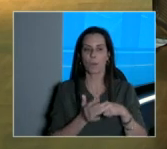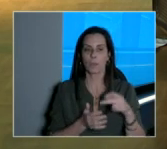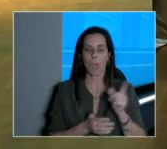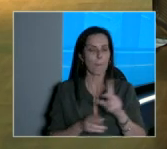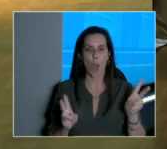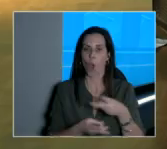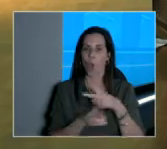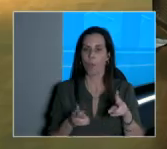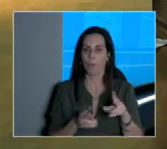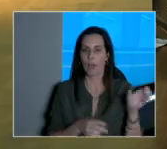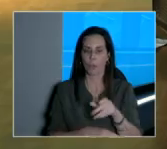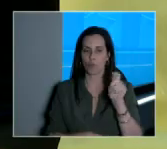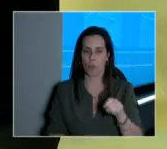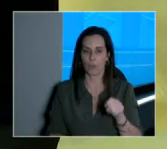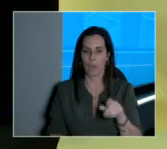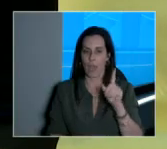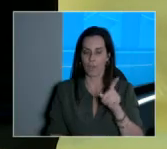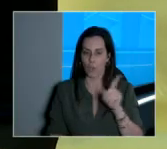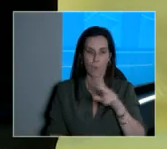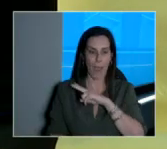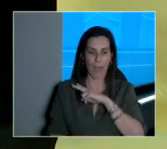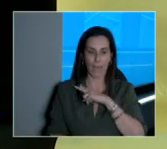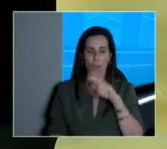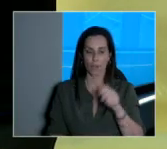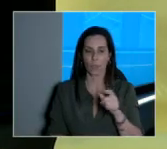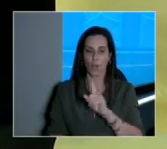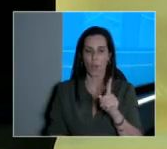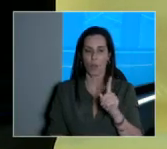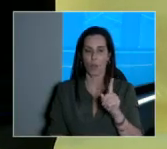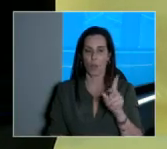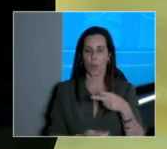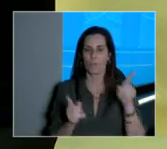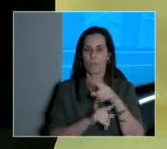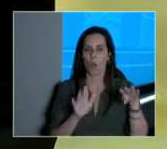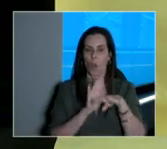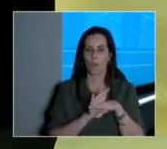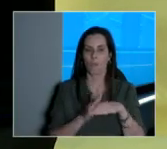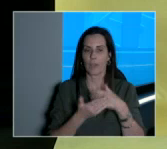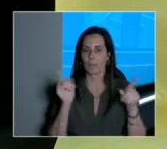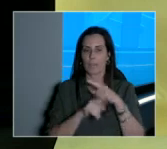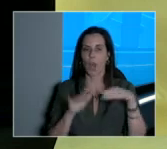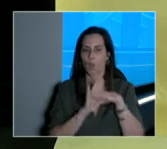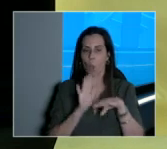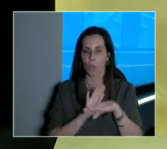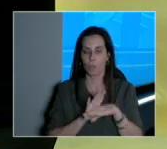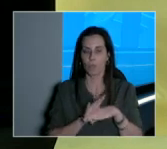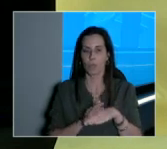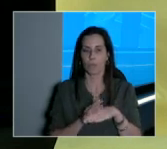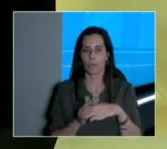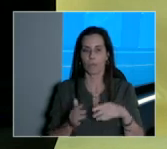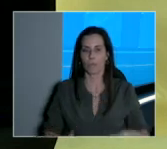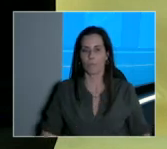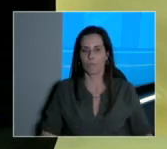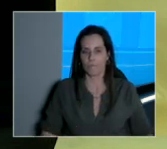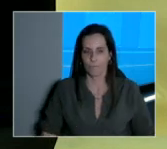לא יכולים לבוא ולמנות שופטים, אבל שם גם שופטים לא מוסמכים לפסול חוקים ואין פסילת חוקים. להחזיק